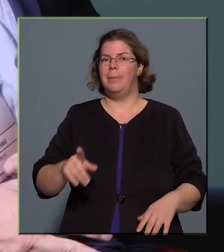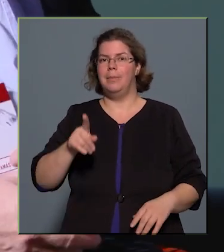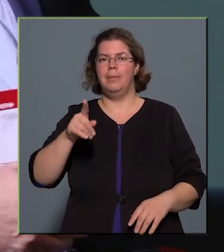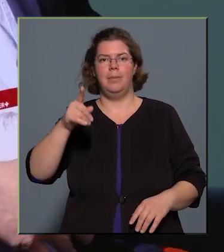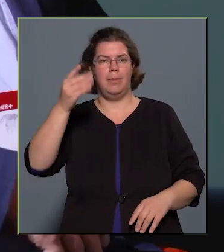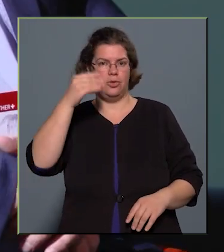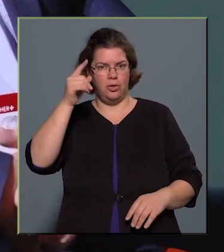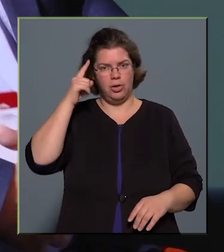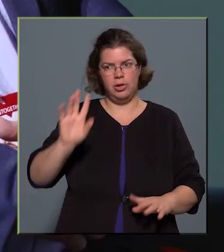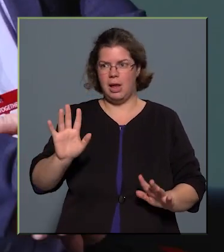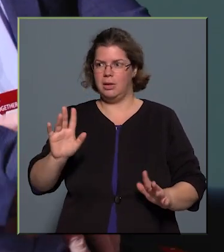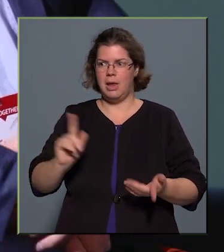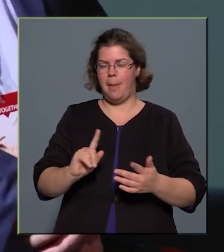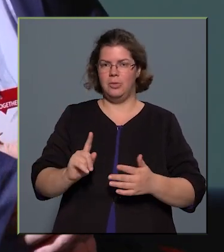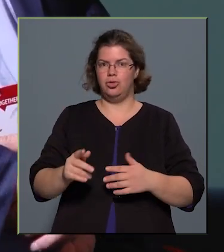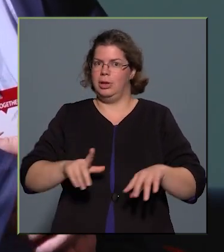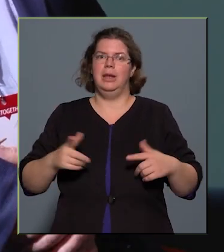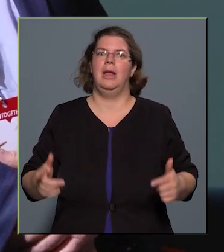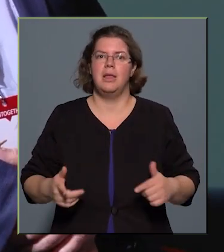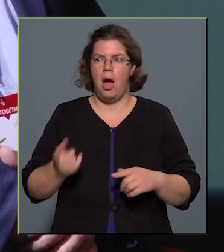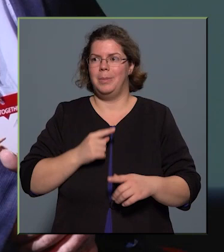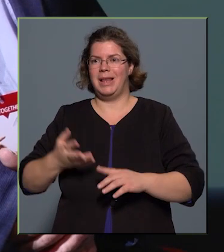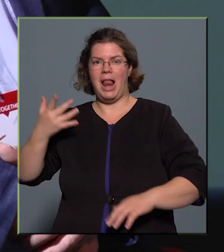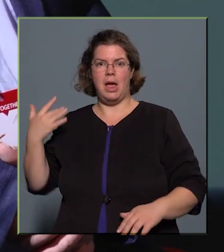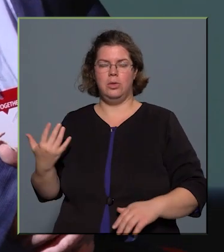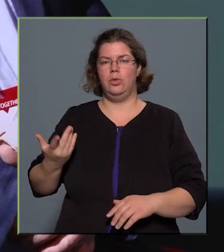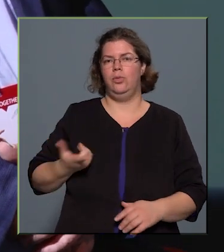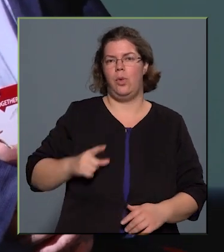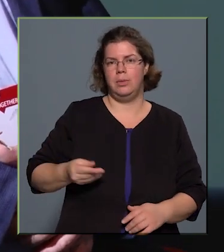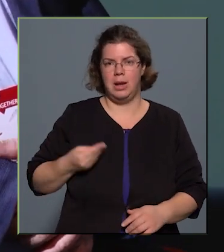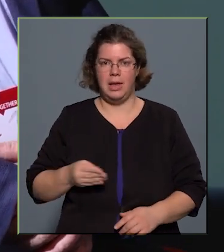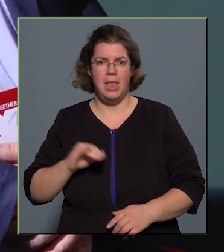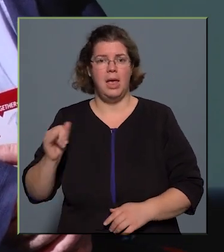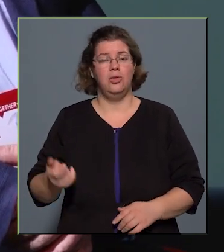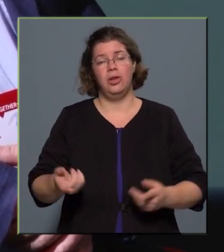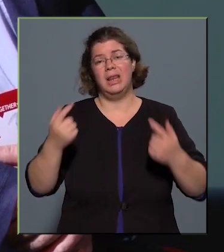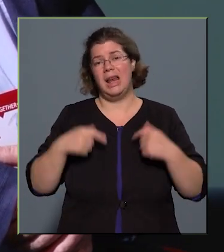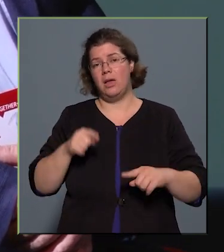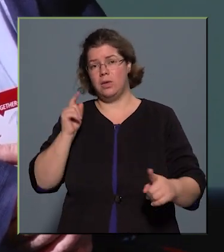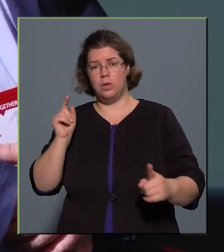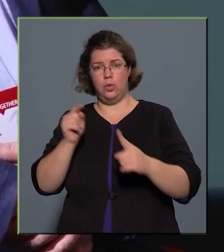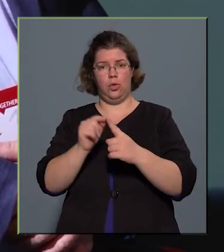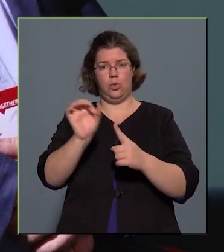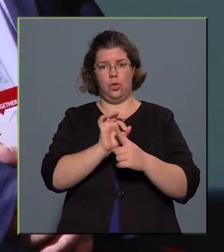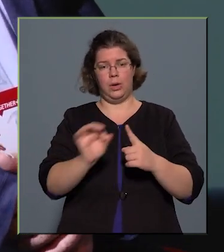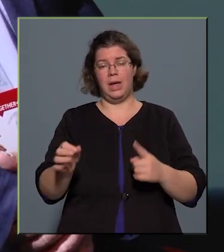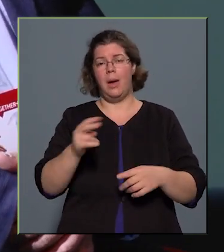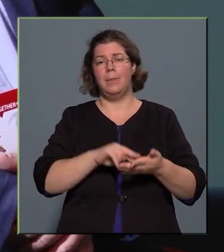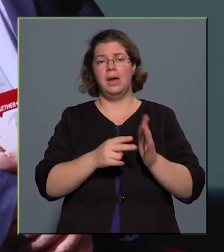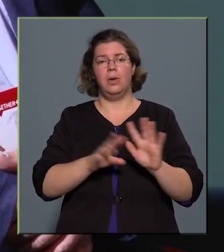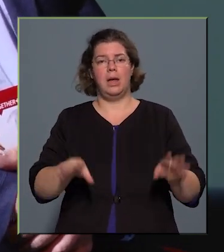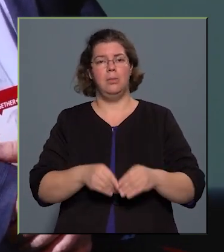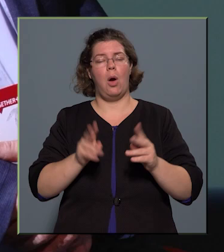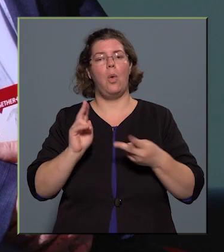az nem is létezik, tehát amint előttünk hangzott prezentáció. És innen azt tűztük ki mérnökeimmel, hogy hogyan